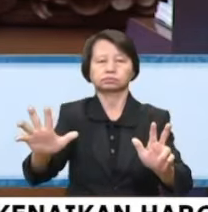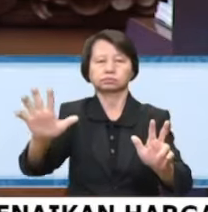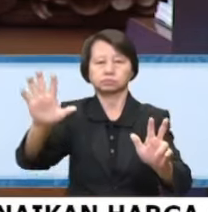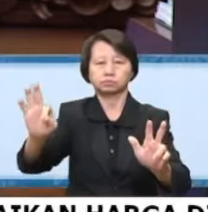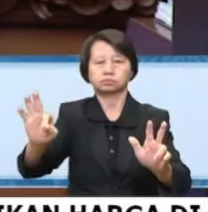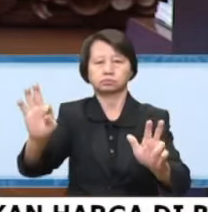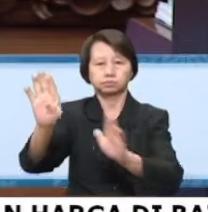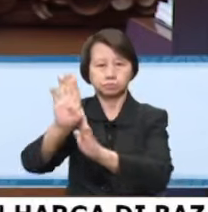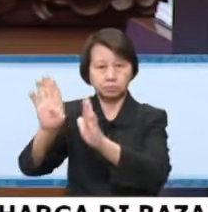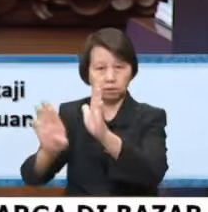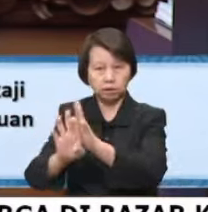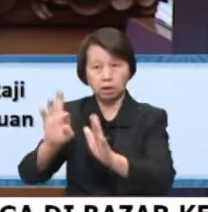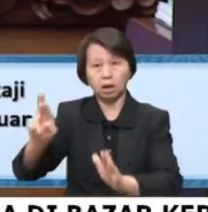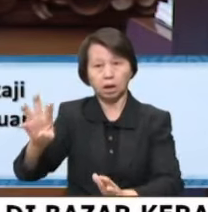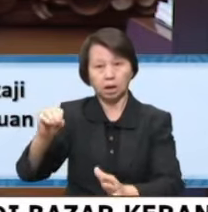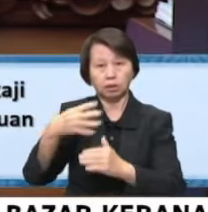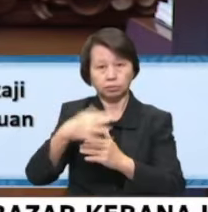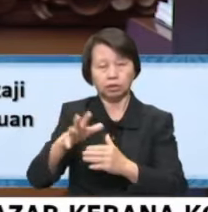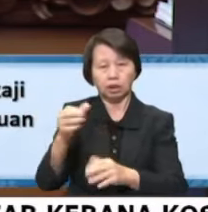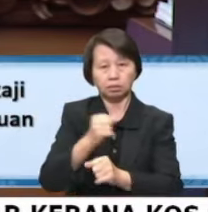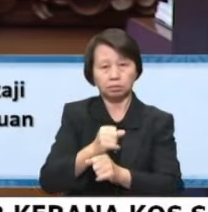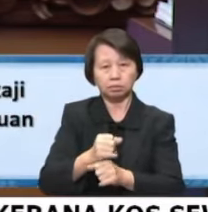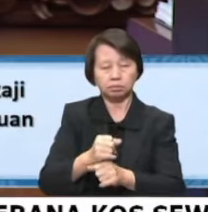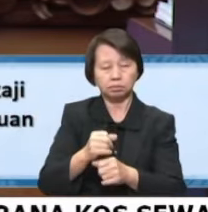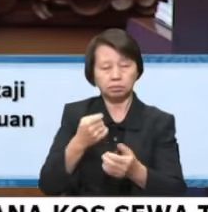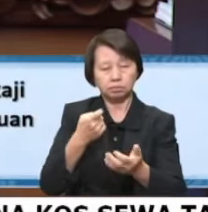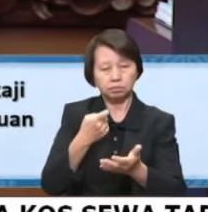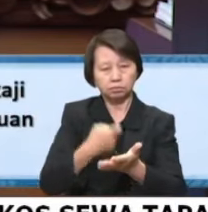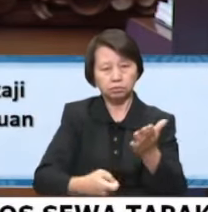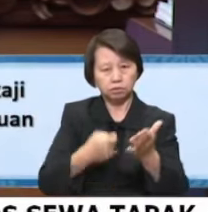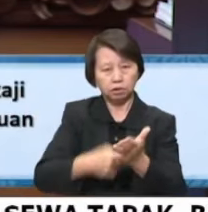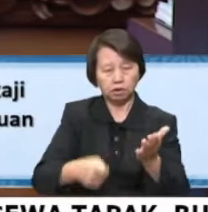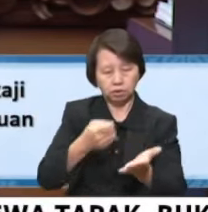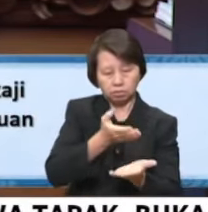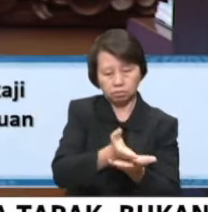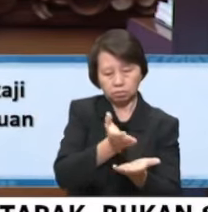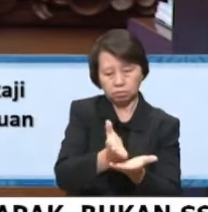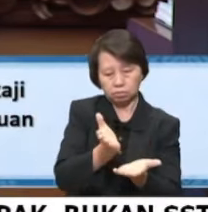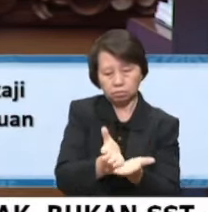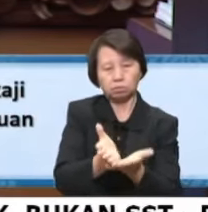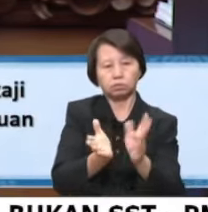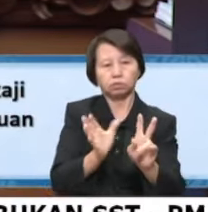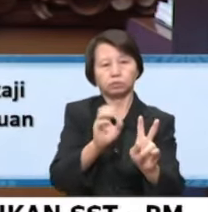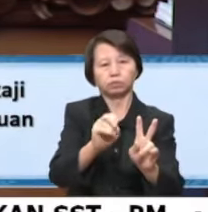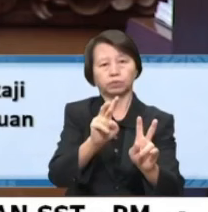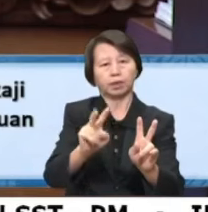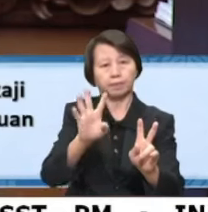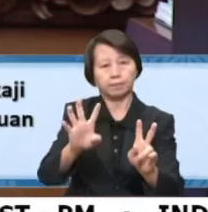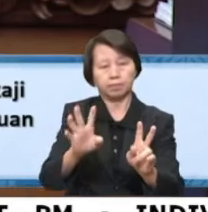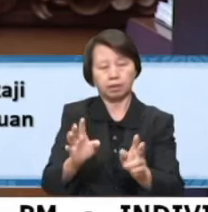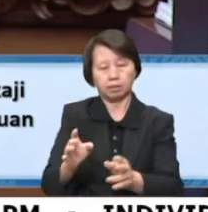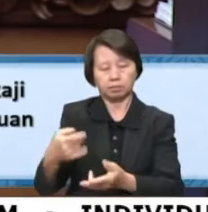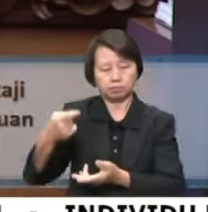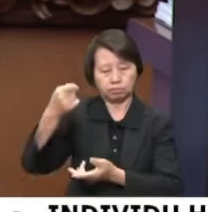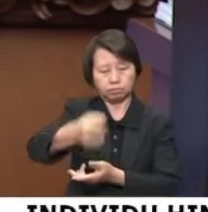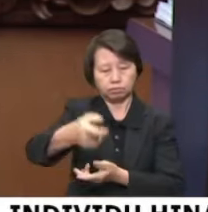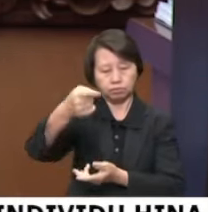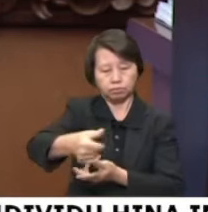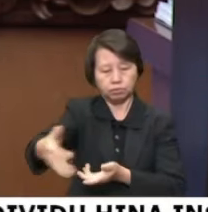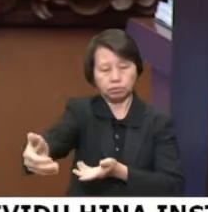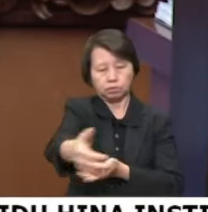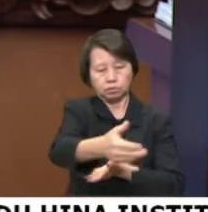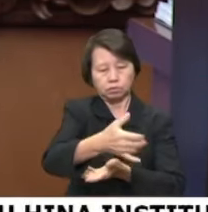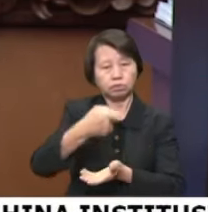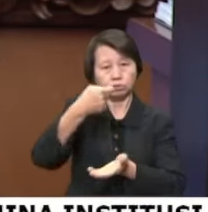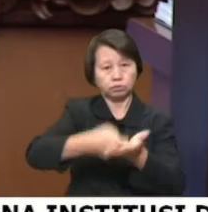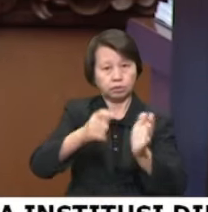312,159 bilion ringgit selepas mengambil kira langkah cukai belanjawan 2024 disumbangkan oleh kutipan hasil cukai yang